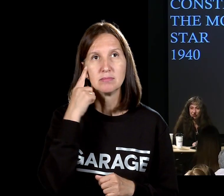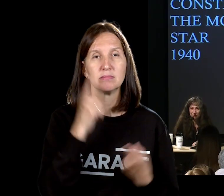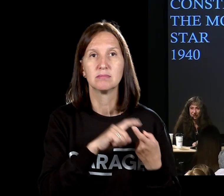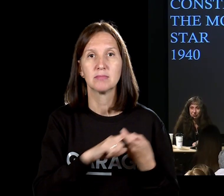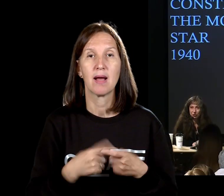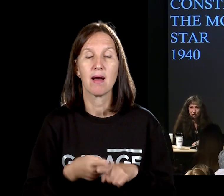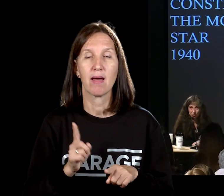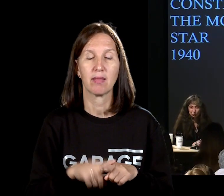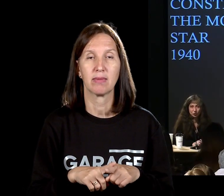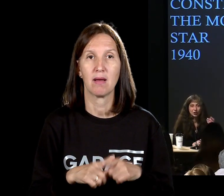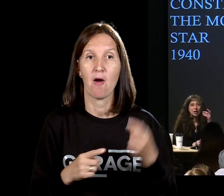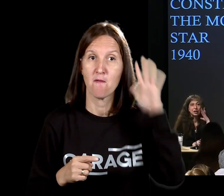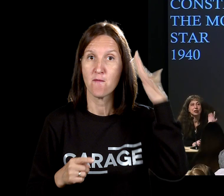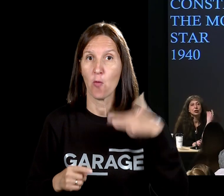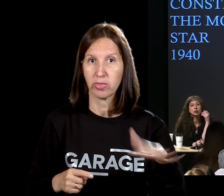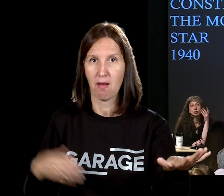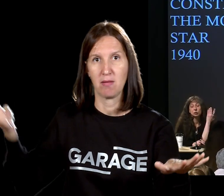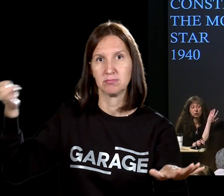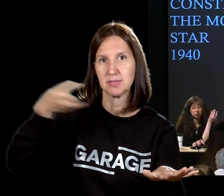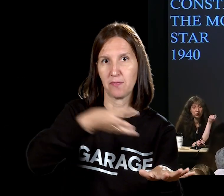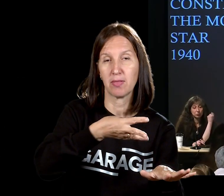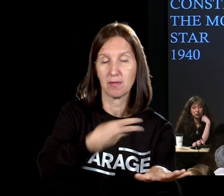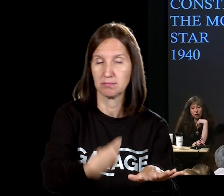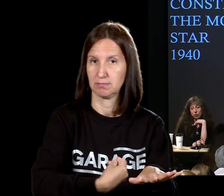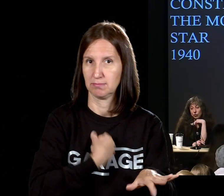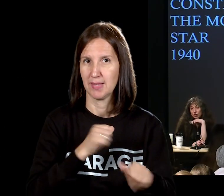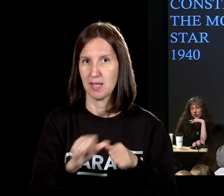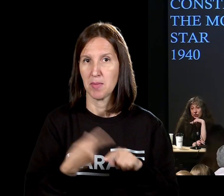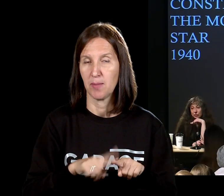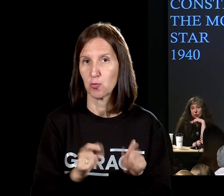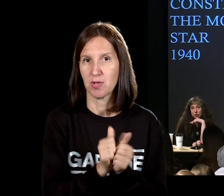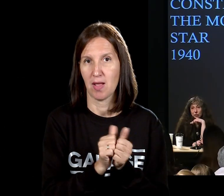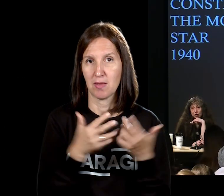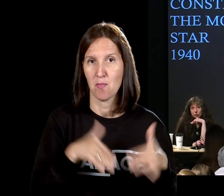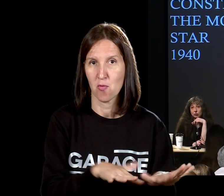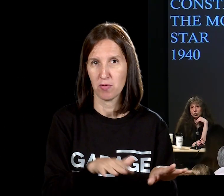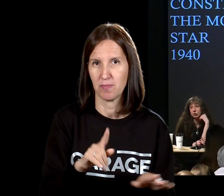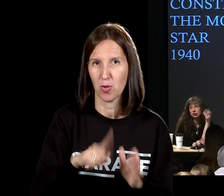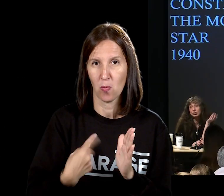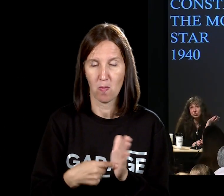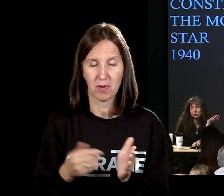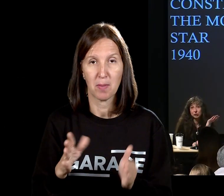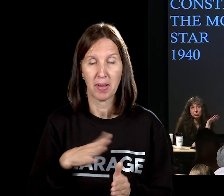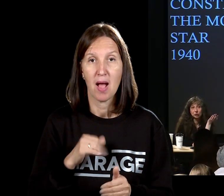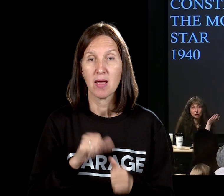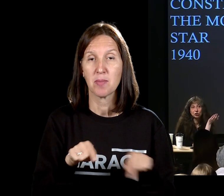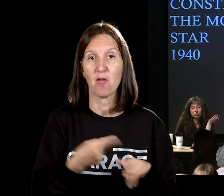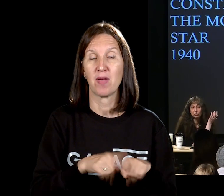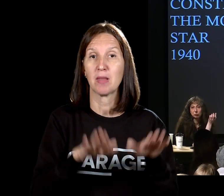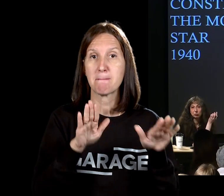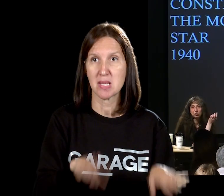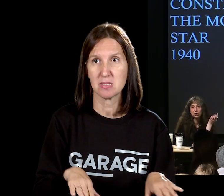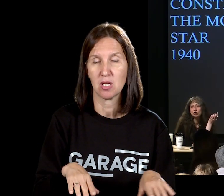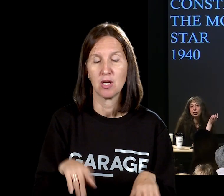игрой света на воде, потому что это около моря, и как по одной из версий тем, что в этом месте во время войны просто